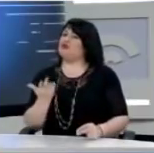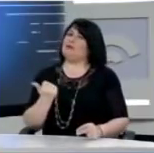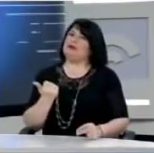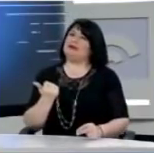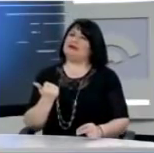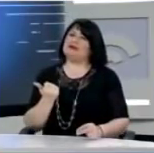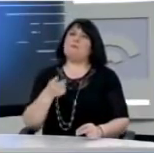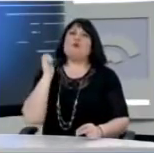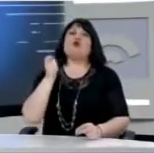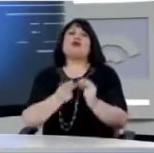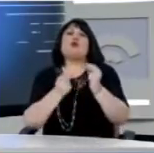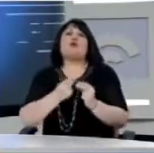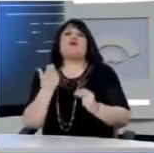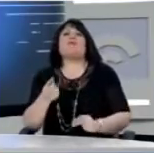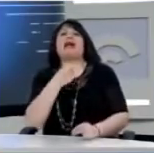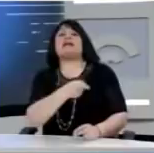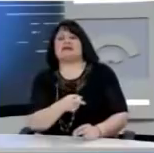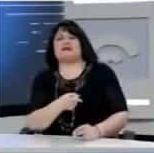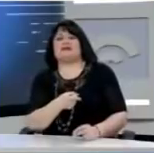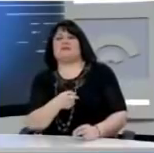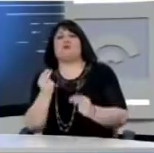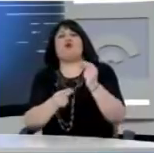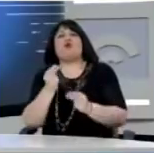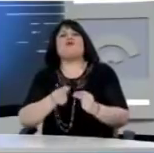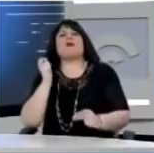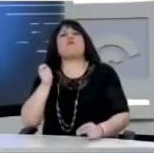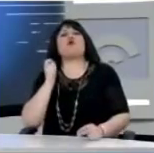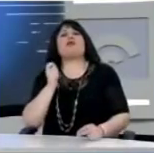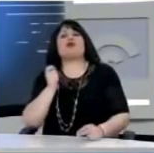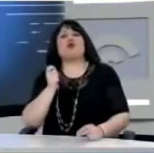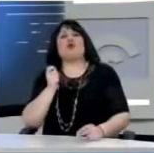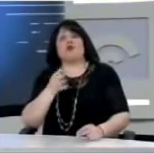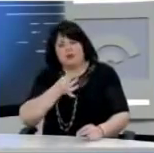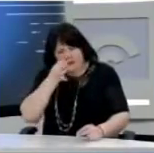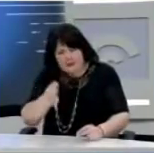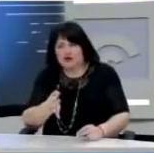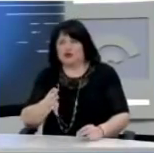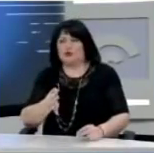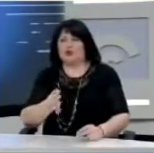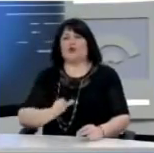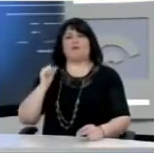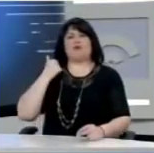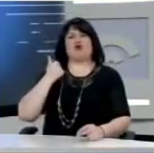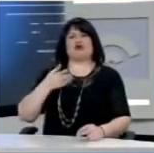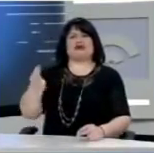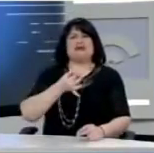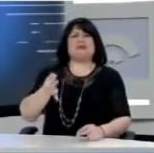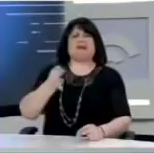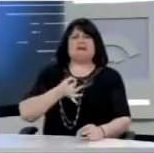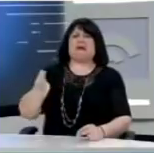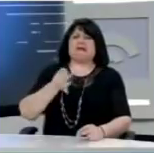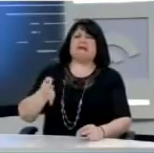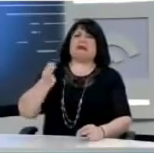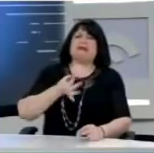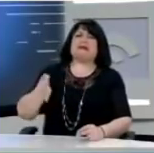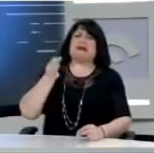σας είναι πολιτικό. Το πρόβλημά σας, και θα το πω αυτό γιατί προχθές κάνατε ολόκληρη αναφορά